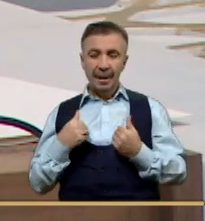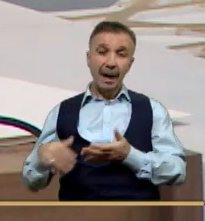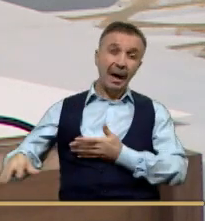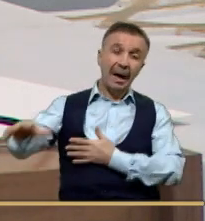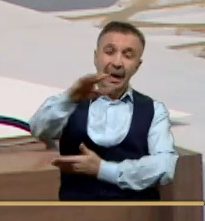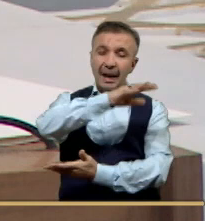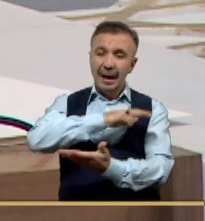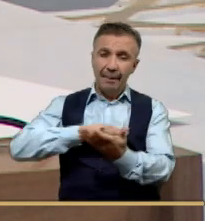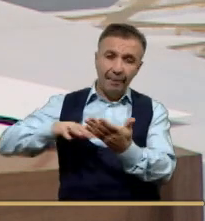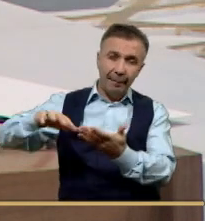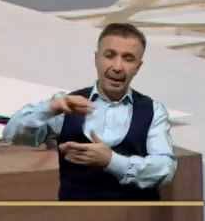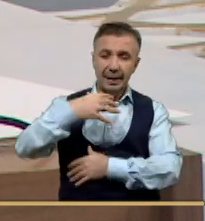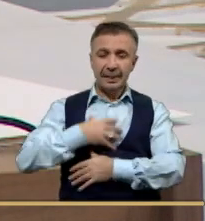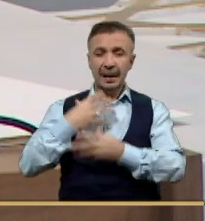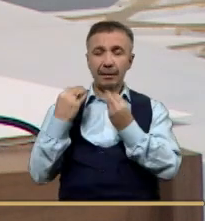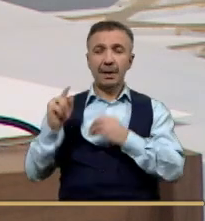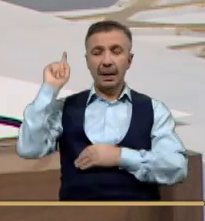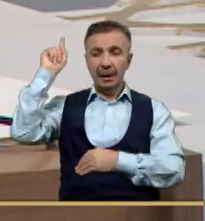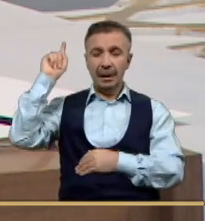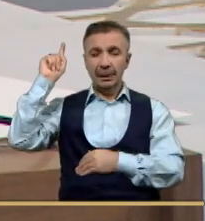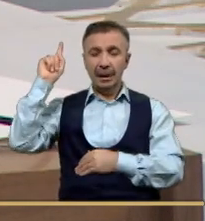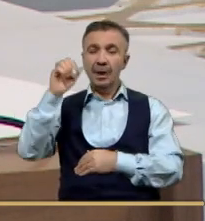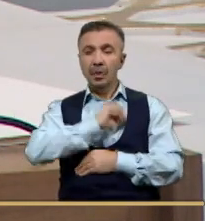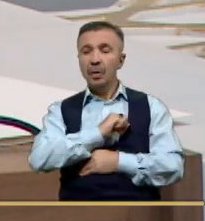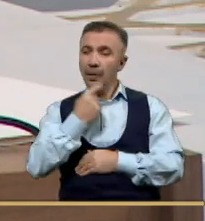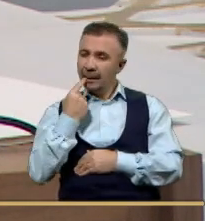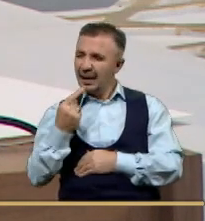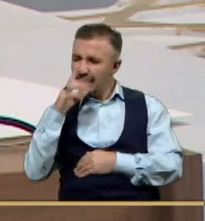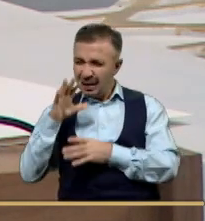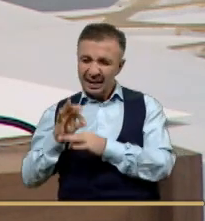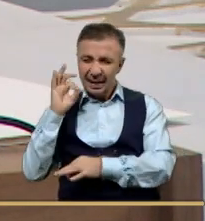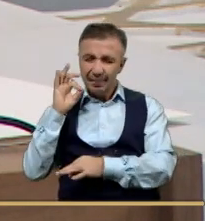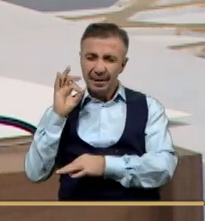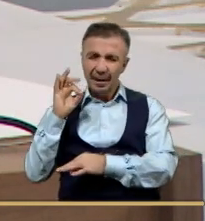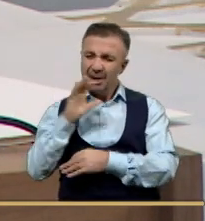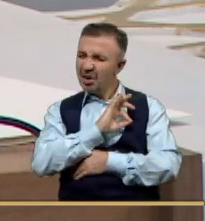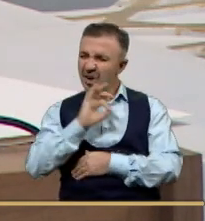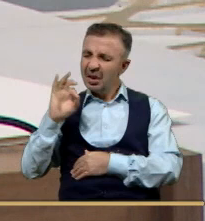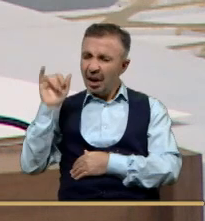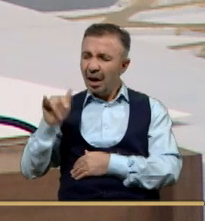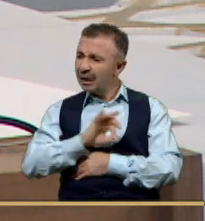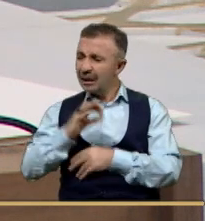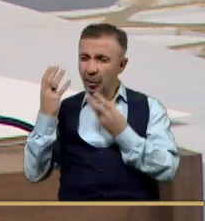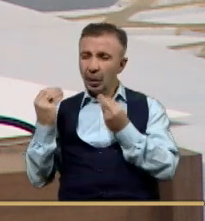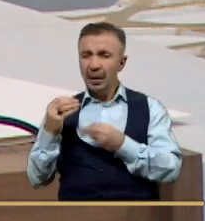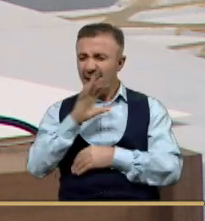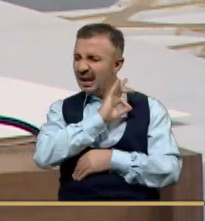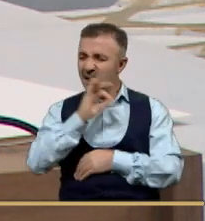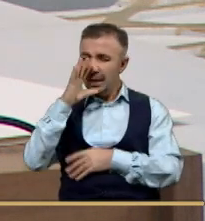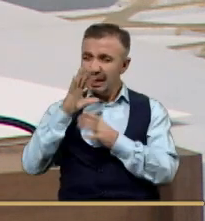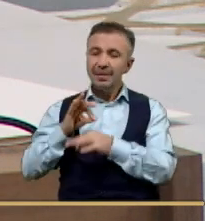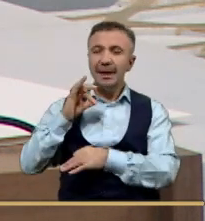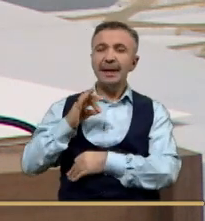olan Allah'tan korkuyorum diyen kimse, kimsenin canına, haksız yere kimsenin canına kıymaz.